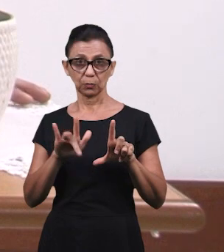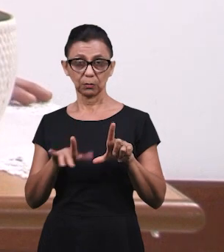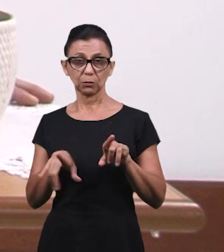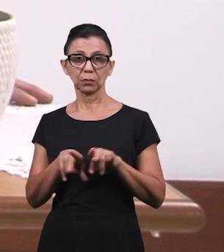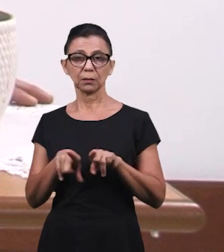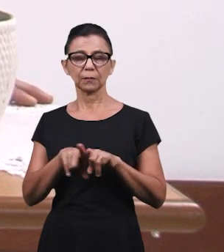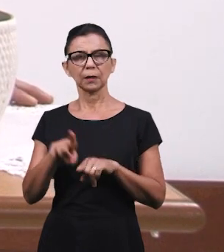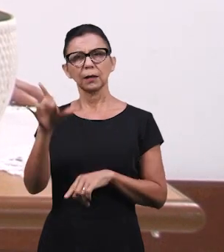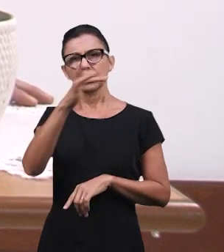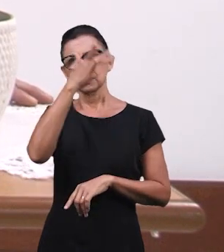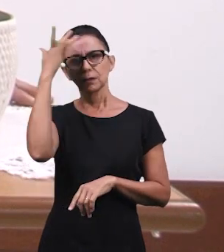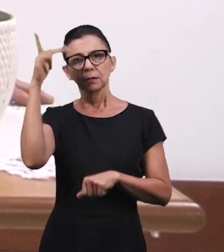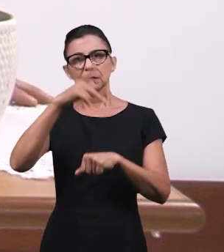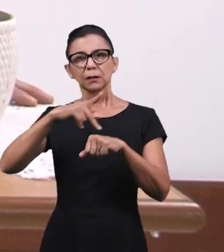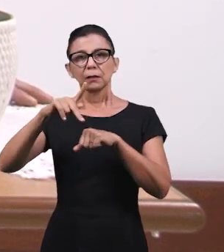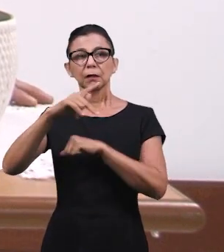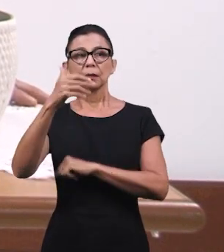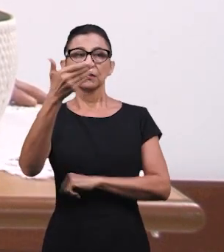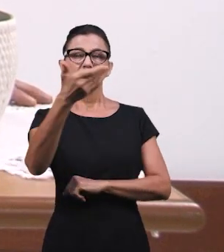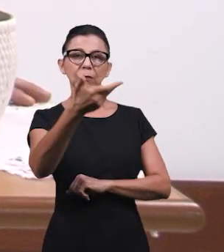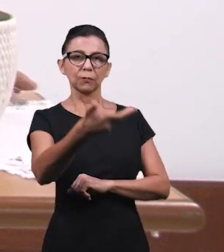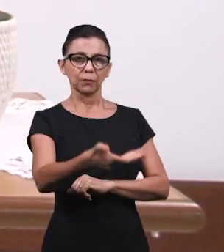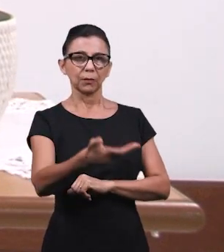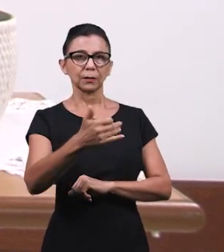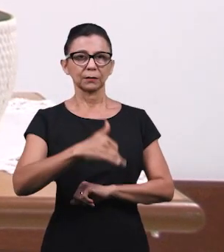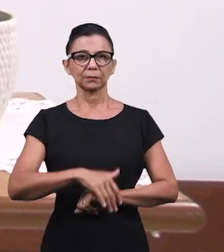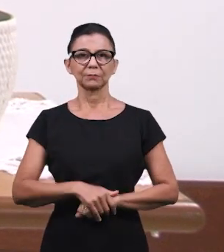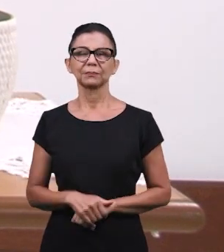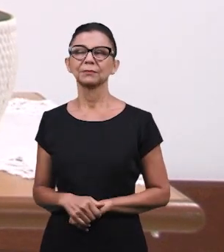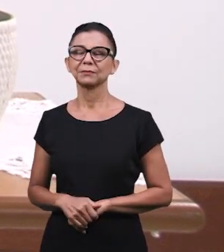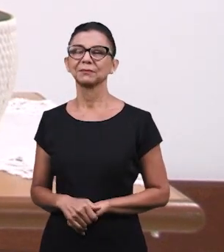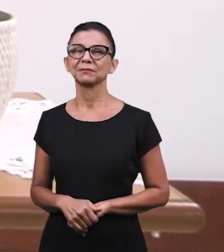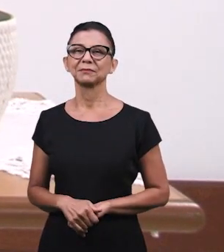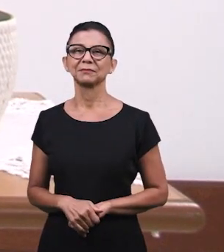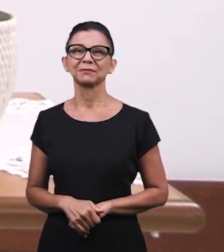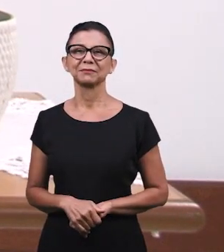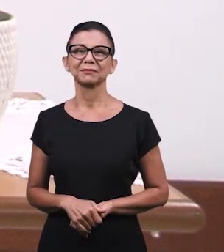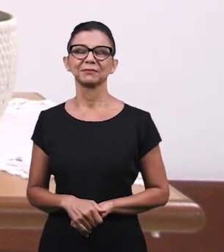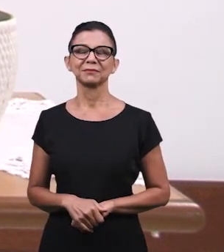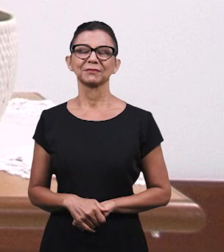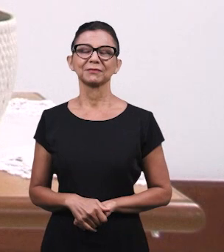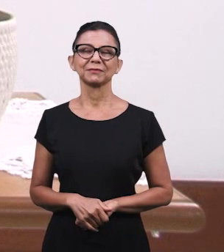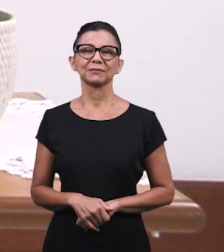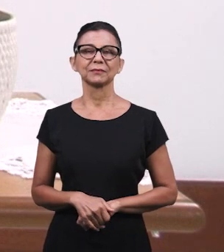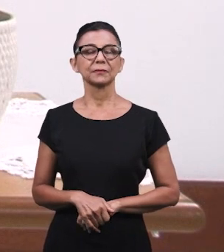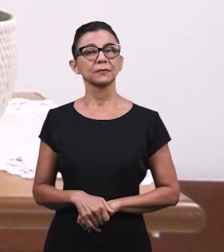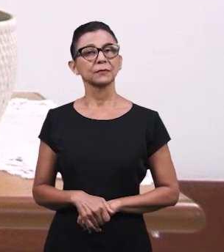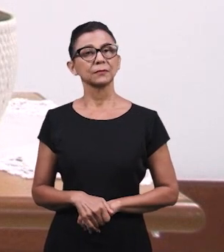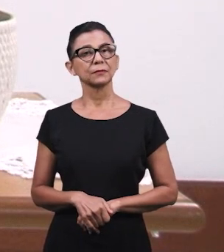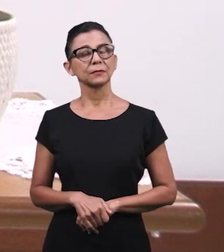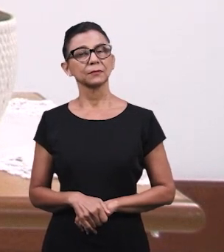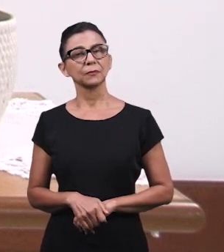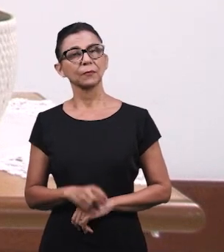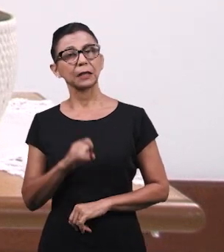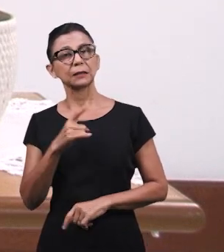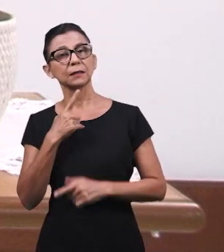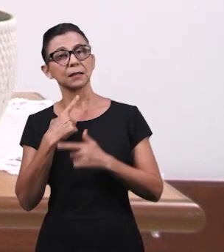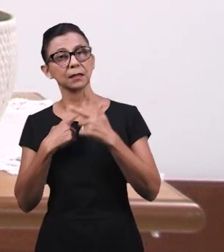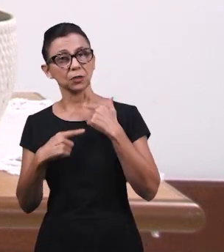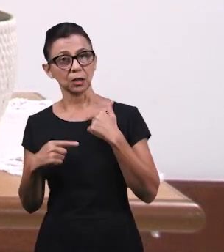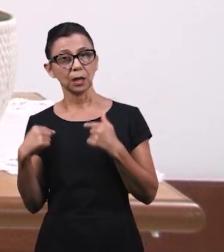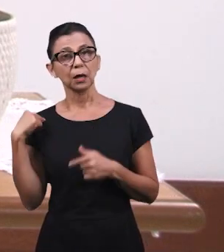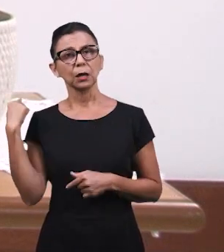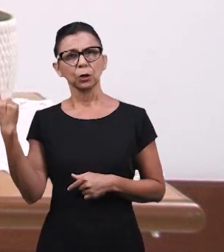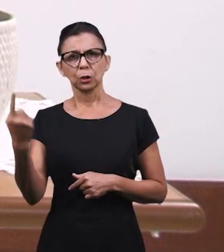телефона для братьев и сестер, которые проживают за рубежом. Таким образом, мы хотели бы обратиться к вам еще раз. Мы всегда